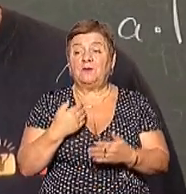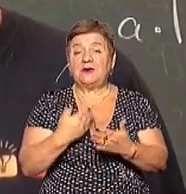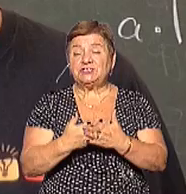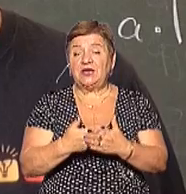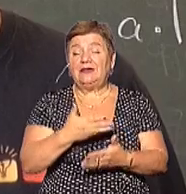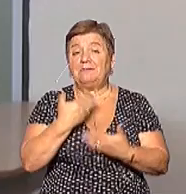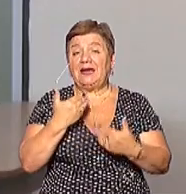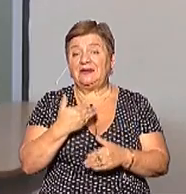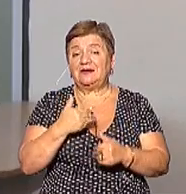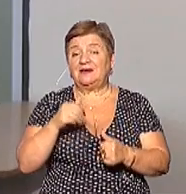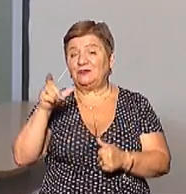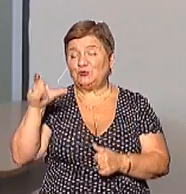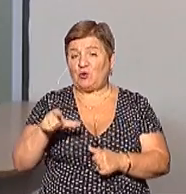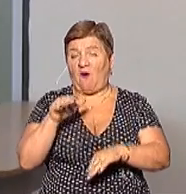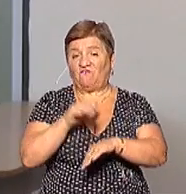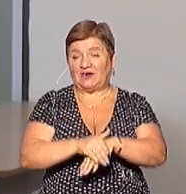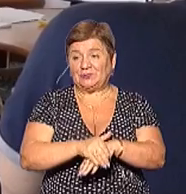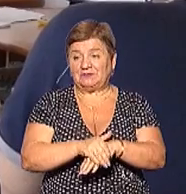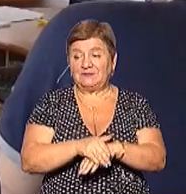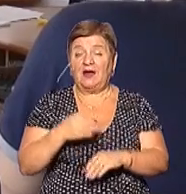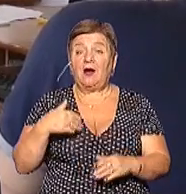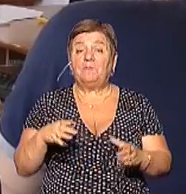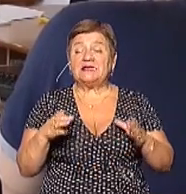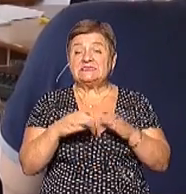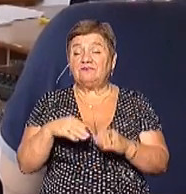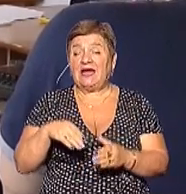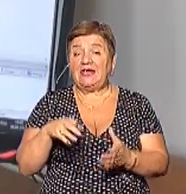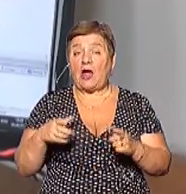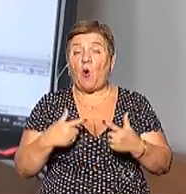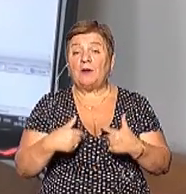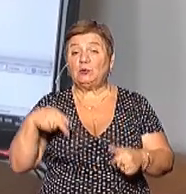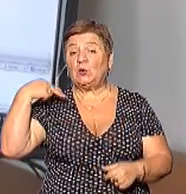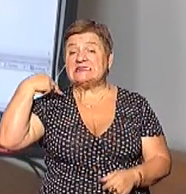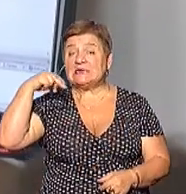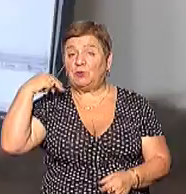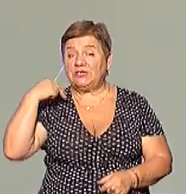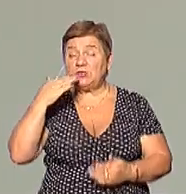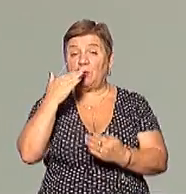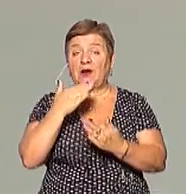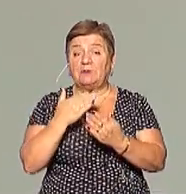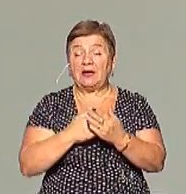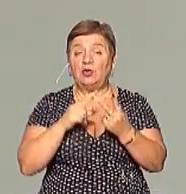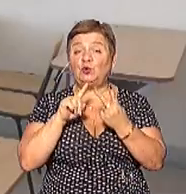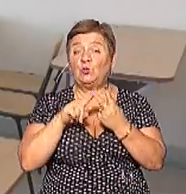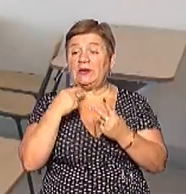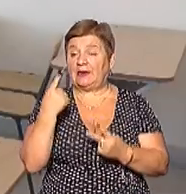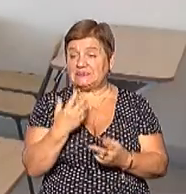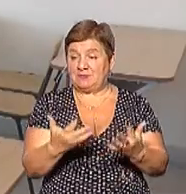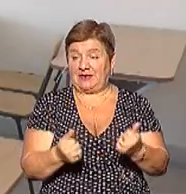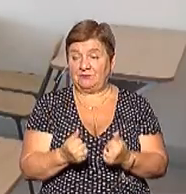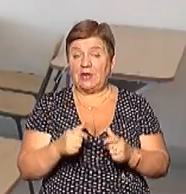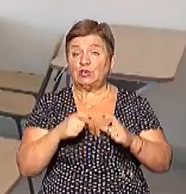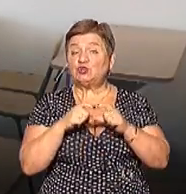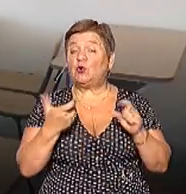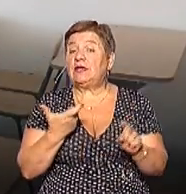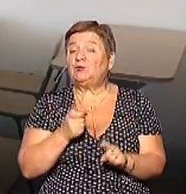жодного людського фактору. Андрій Діденко представляє команду Запоріжжя. Участь у літній школі програмування бере другий раз. Школа дуже